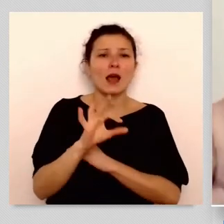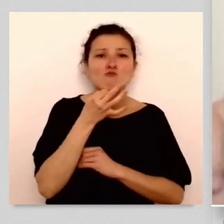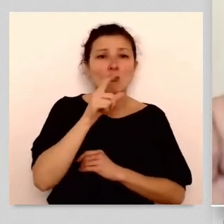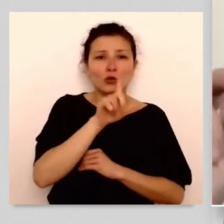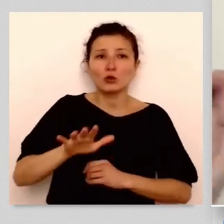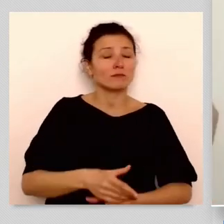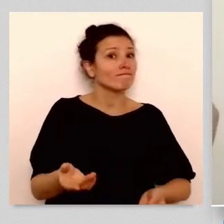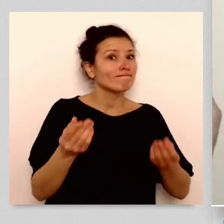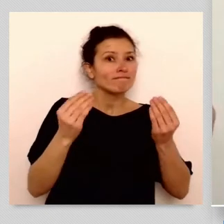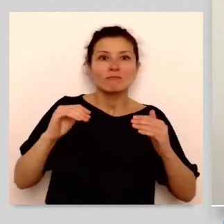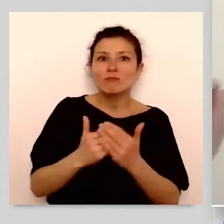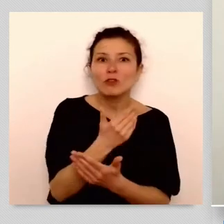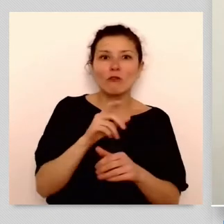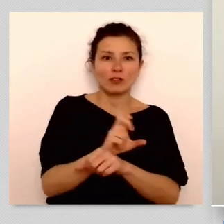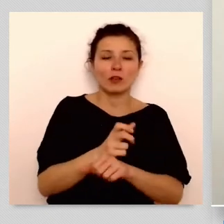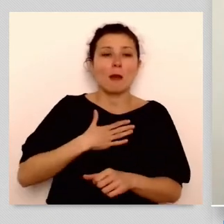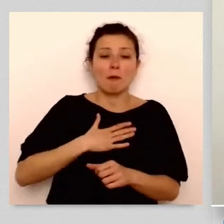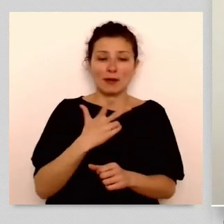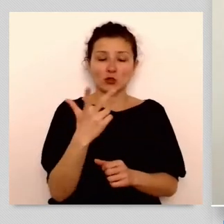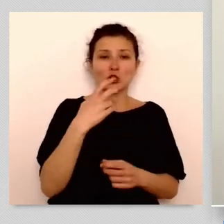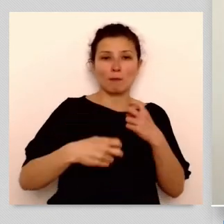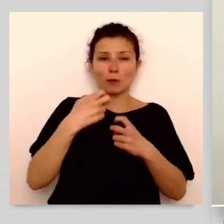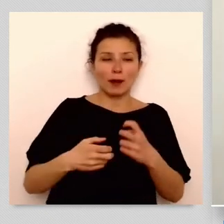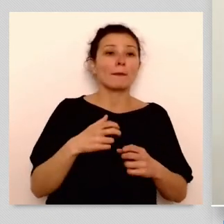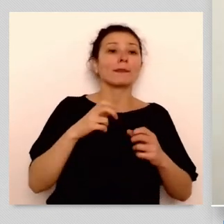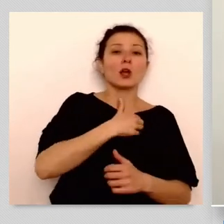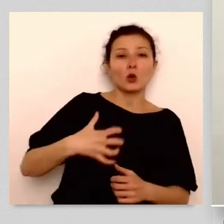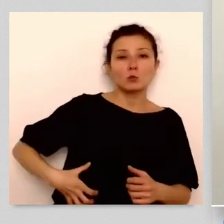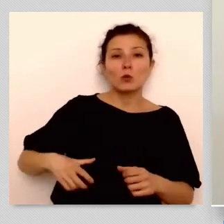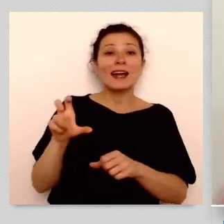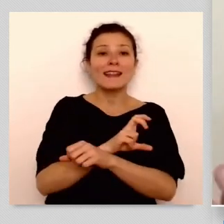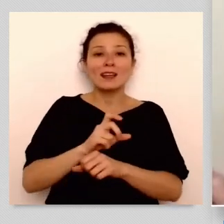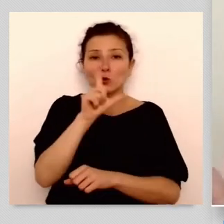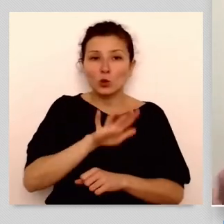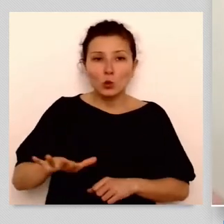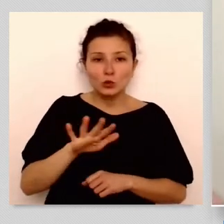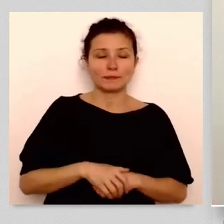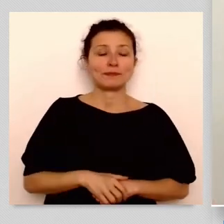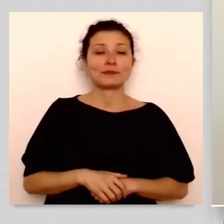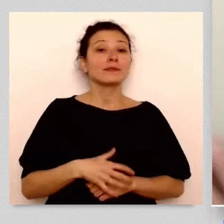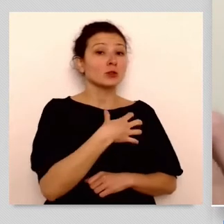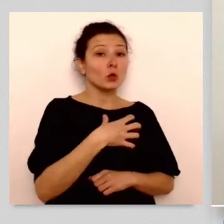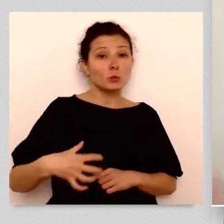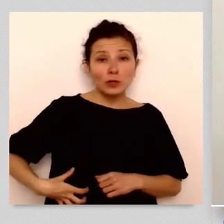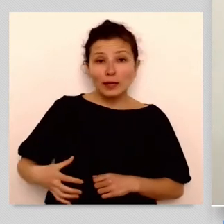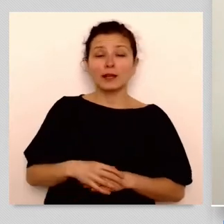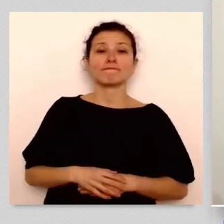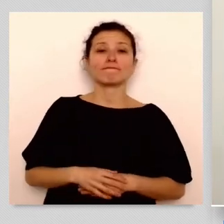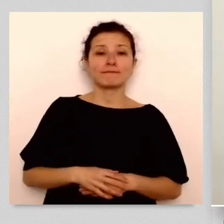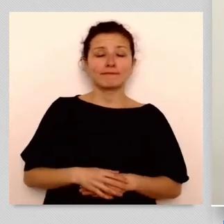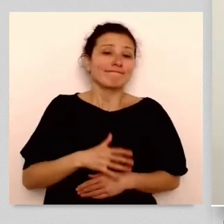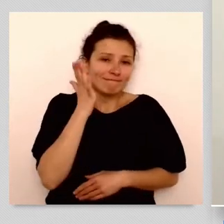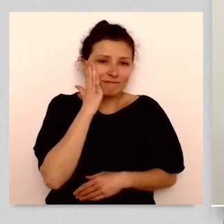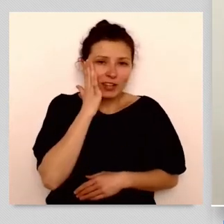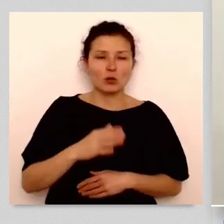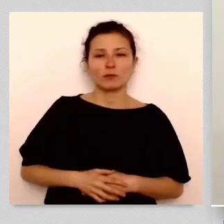mamy 3 problemy przed sobą. Gospodarka, technologie i ludzie. Z gospodarką, no to